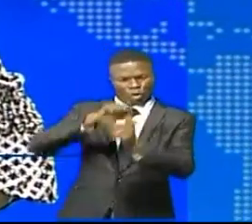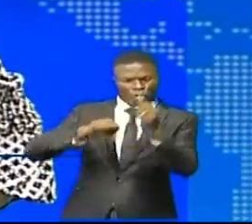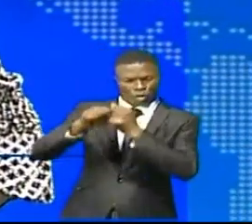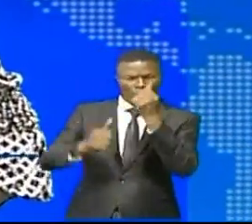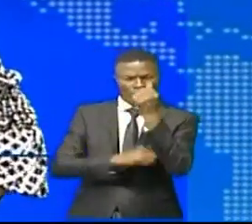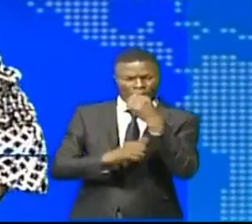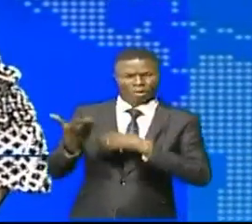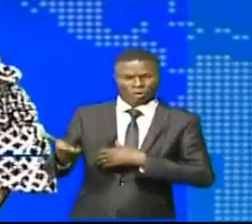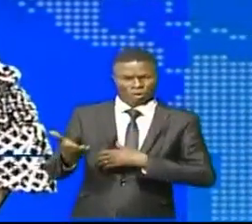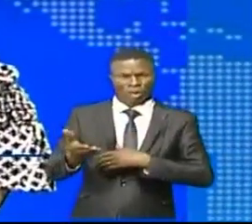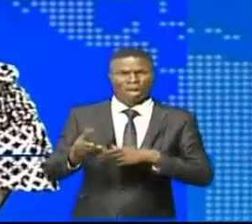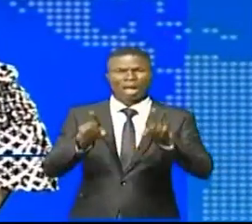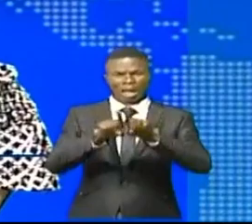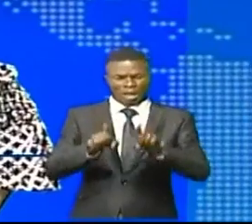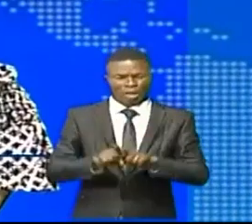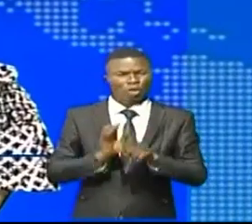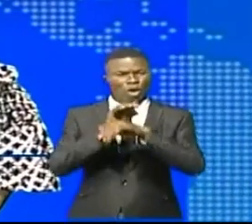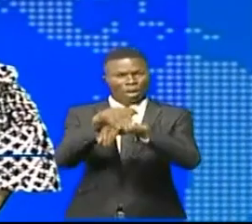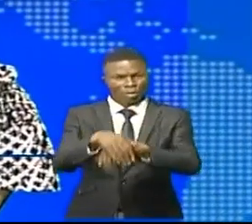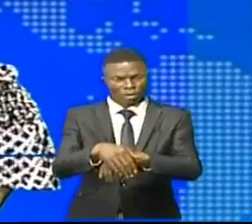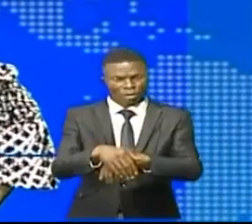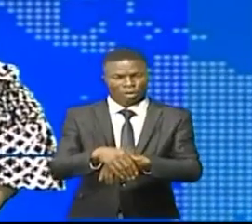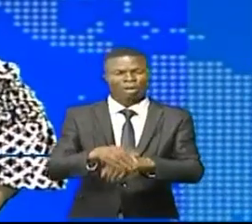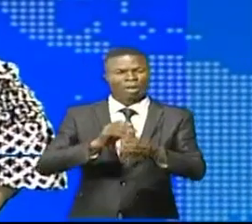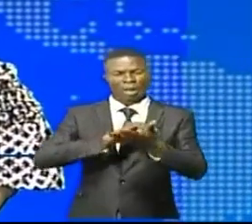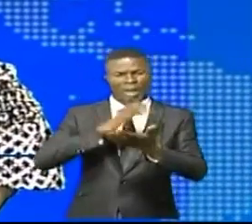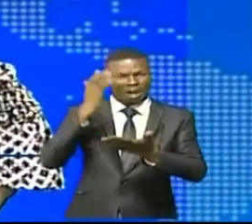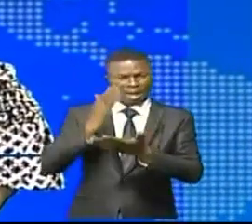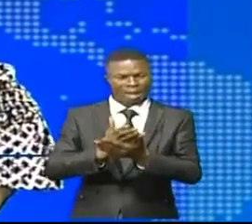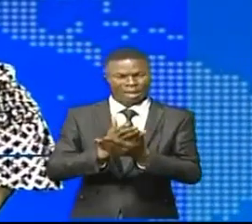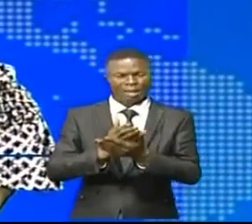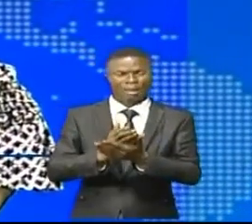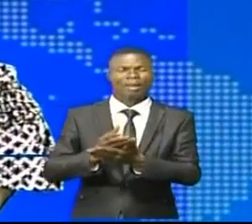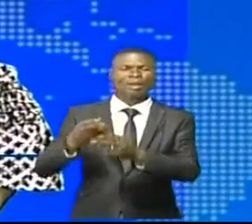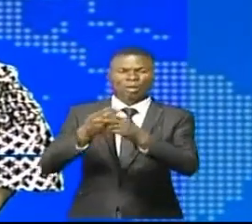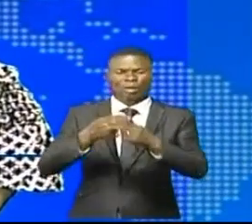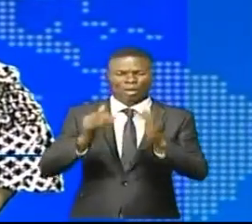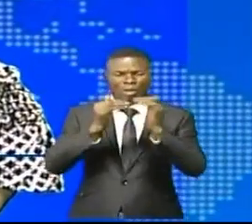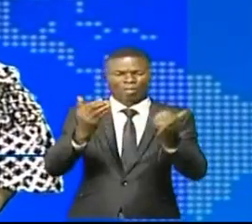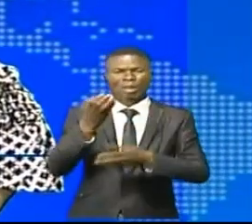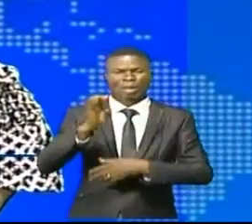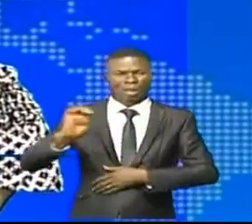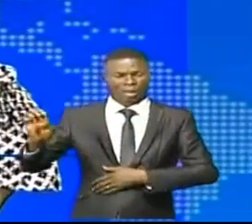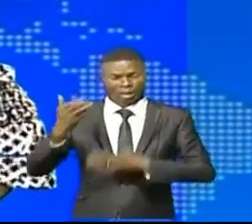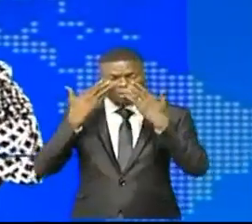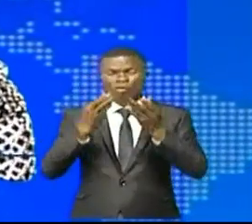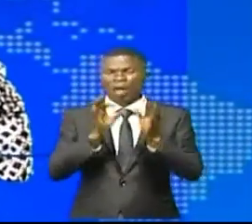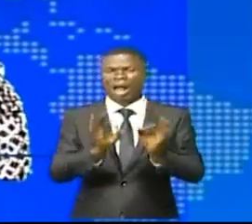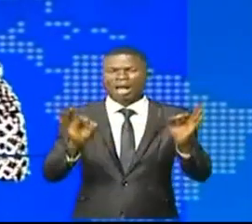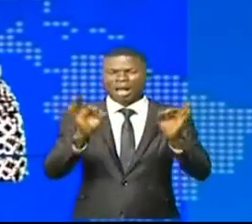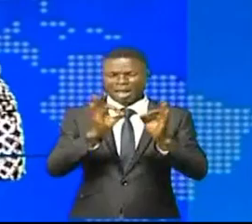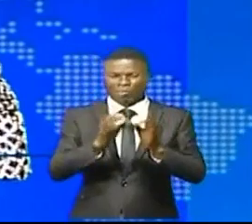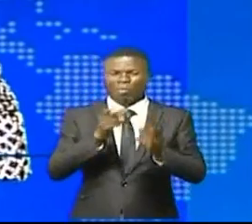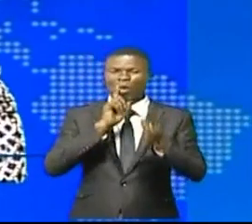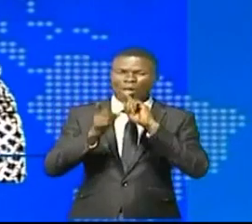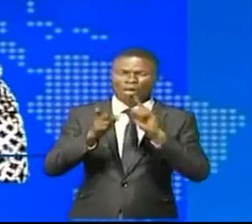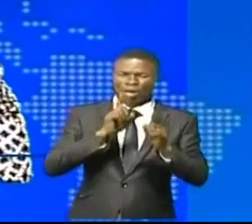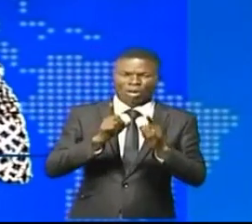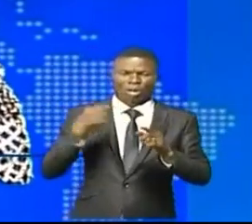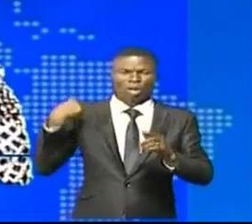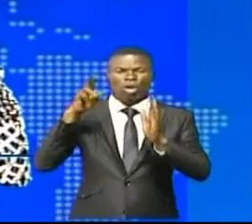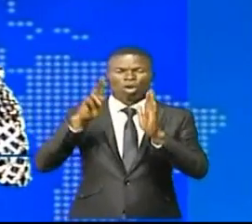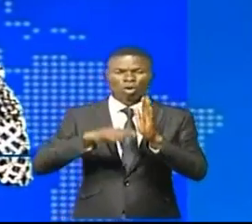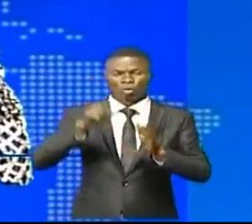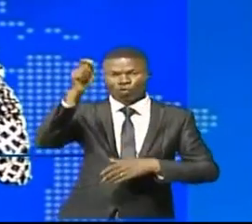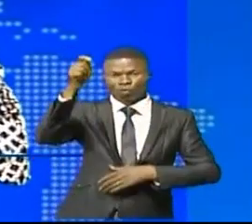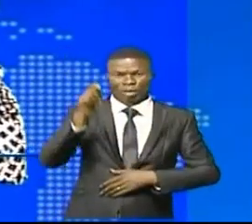cela sera leur participation à l'éradication de l'insécurité dans l'Est. Voilà l'essentiel de l'entretien du gouverneur